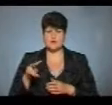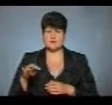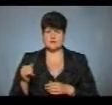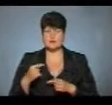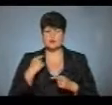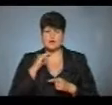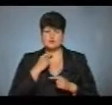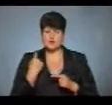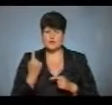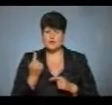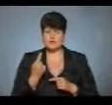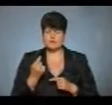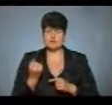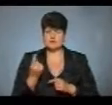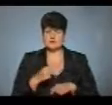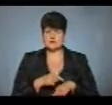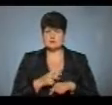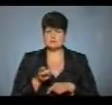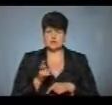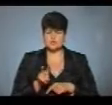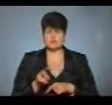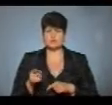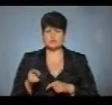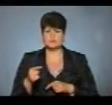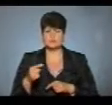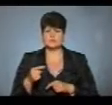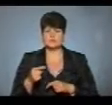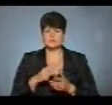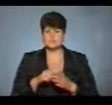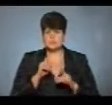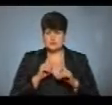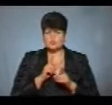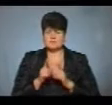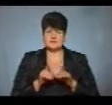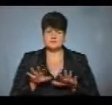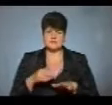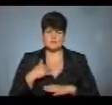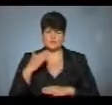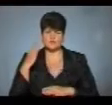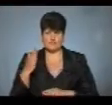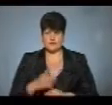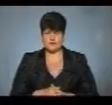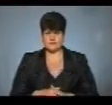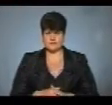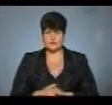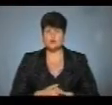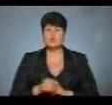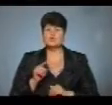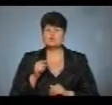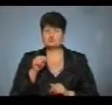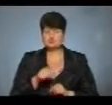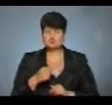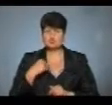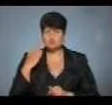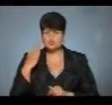Об 11 годині прийшов до Тернопільської міської ради, щоб тимчасово змінити місце голосування на парламентських виборах. Чому тут голосую в Тернополі? Тому